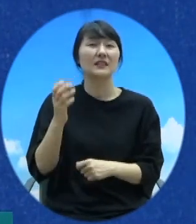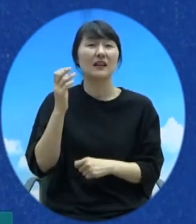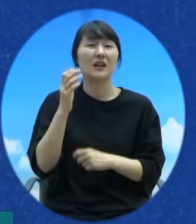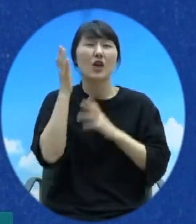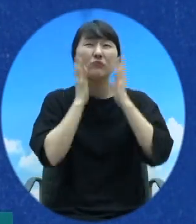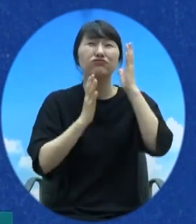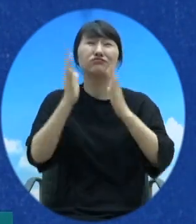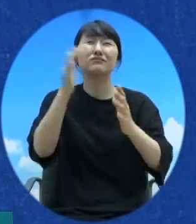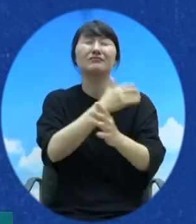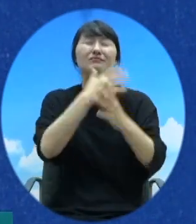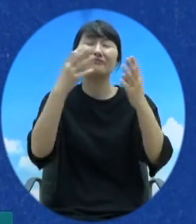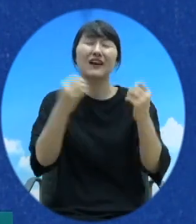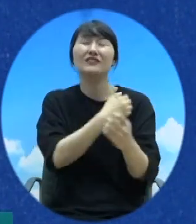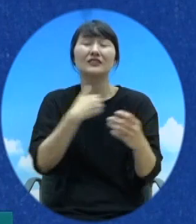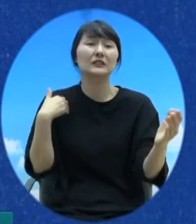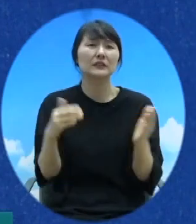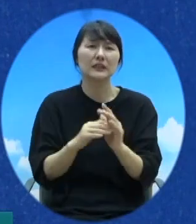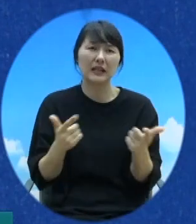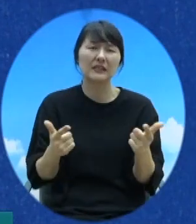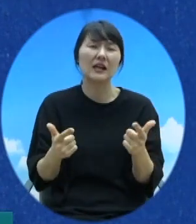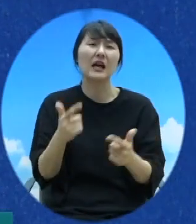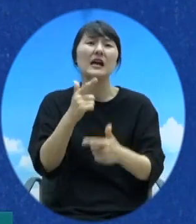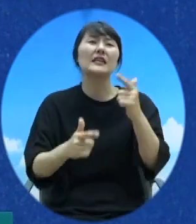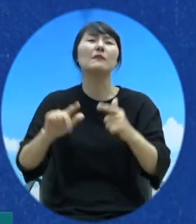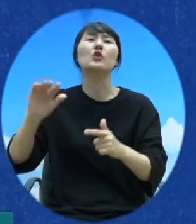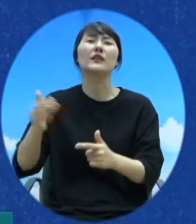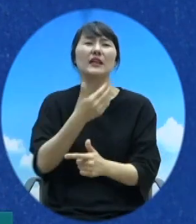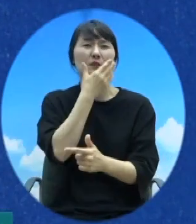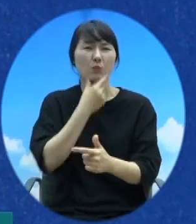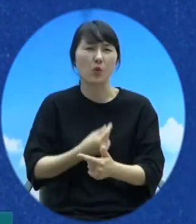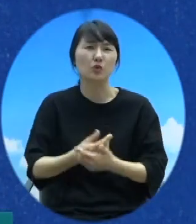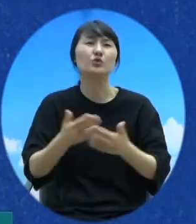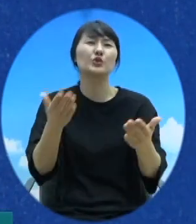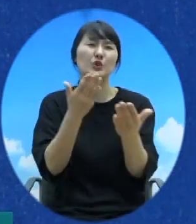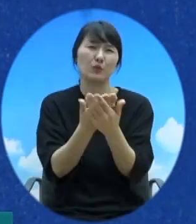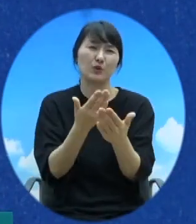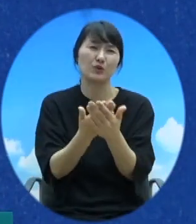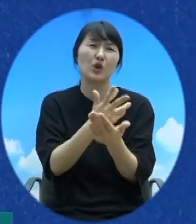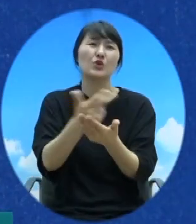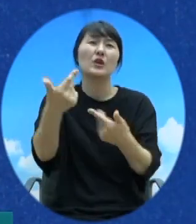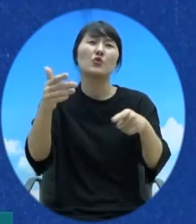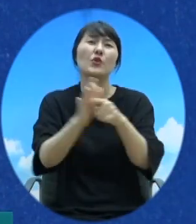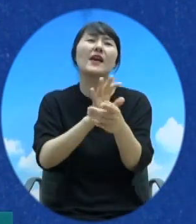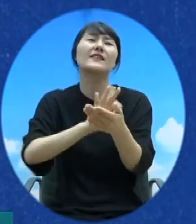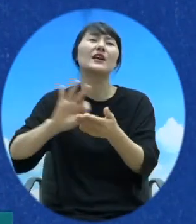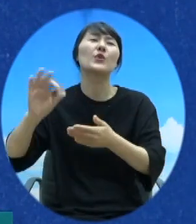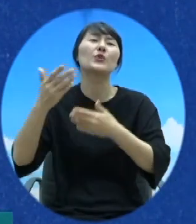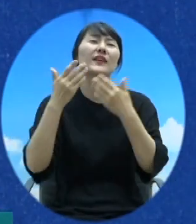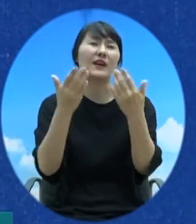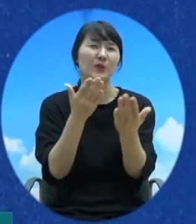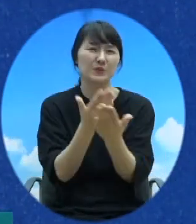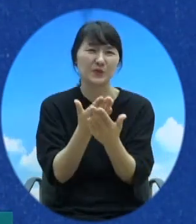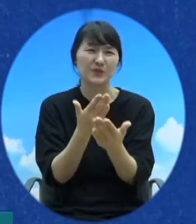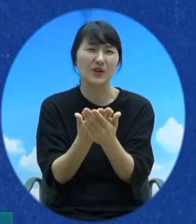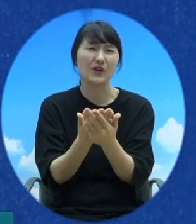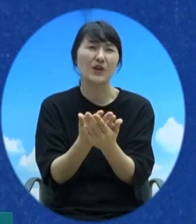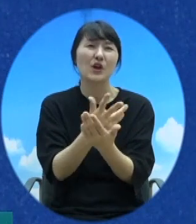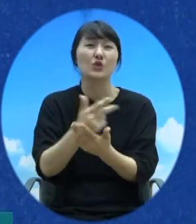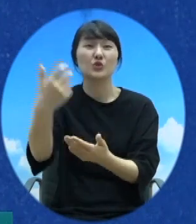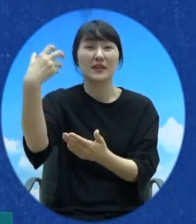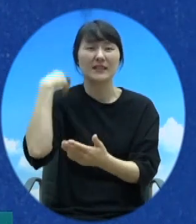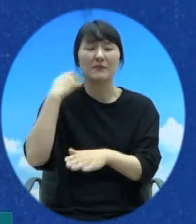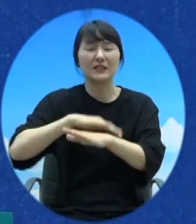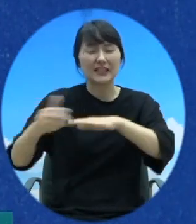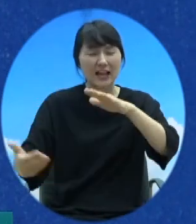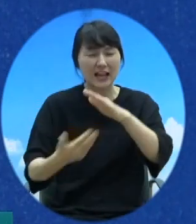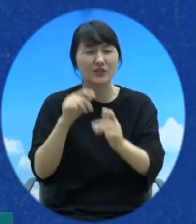자라는 복이 아니라 나무 되는 복을 누리게 하옵소서. 쓰임받는 인생 되게 하옵시고 사명 감당하는 인생 되게